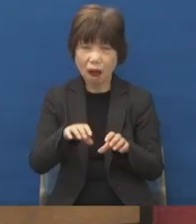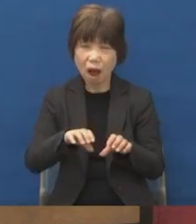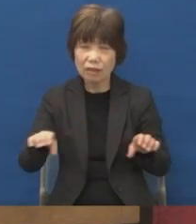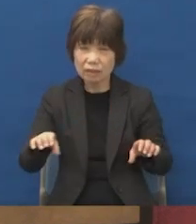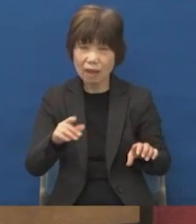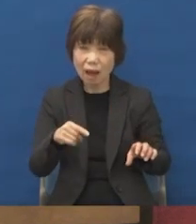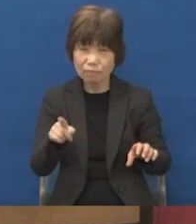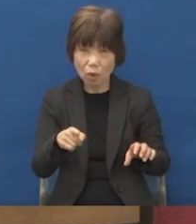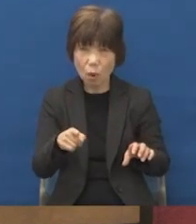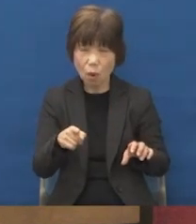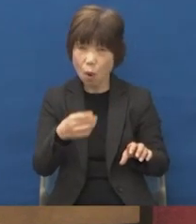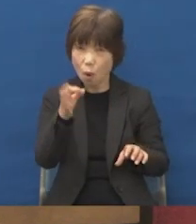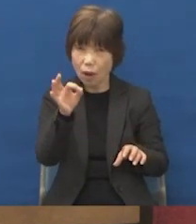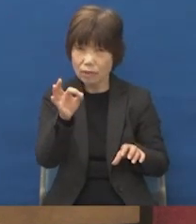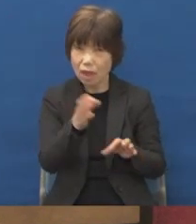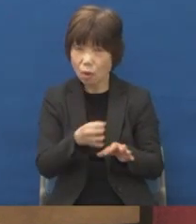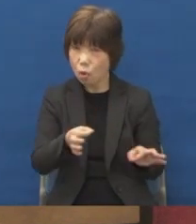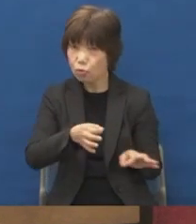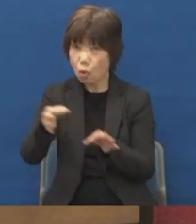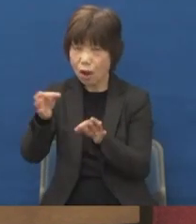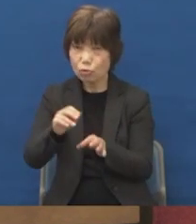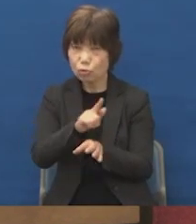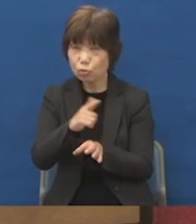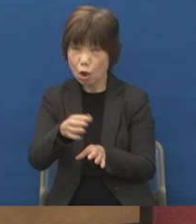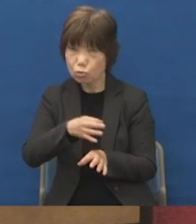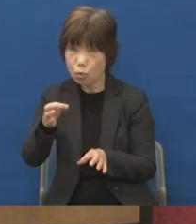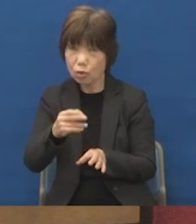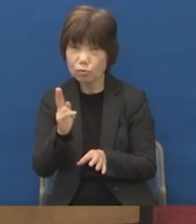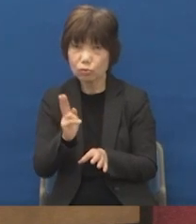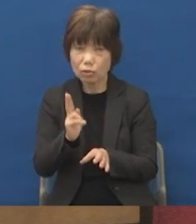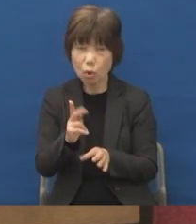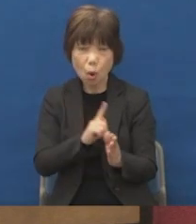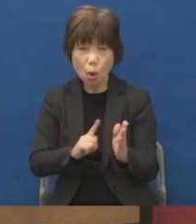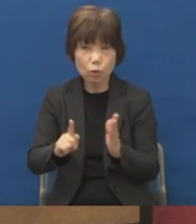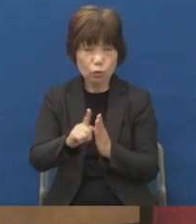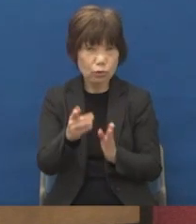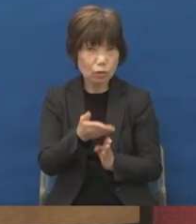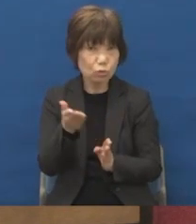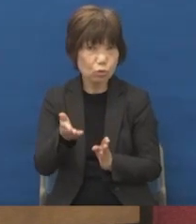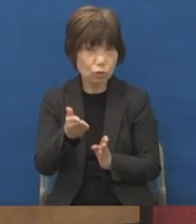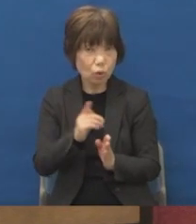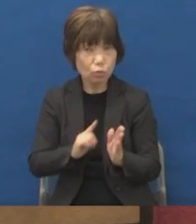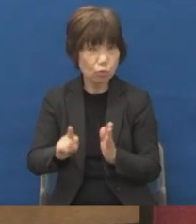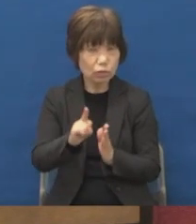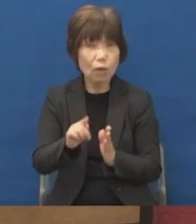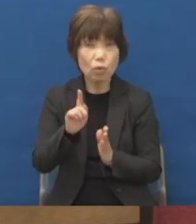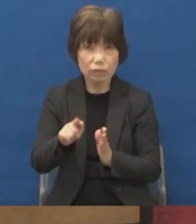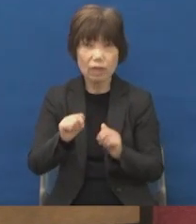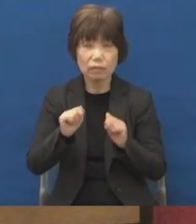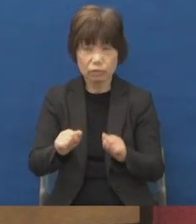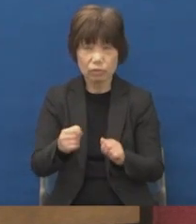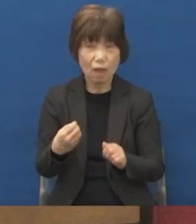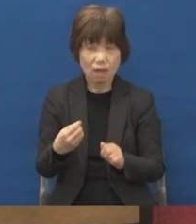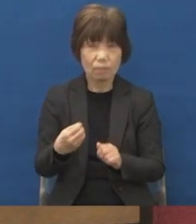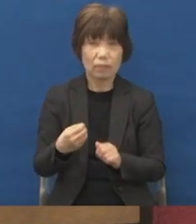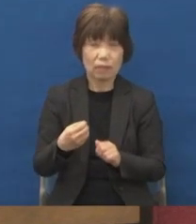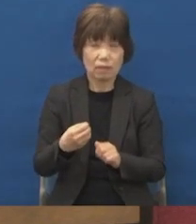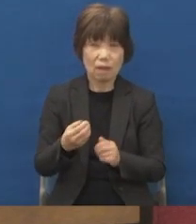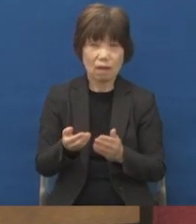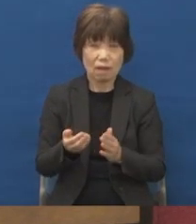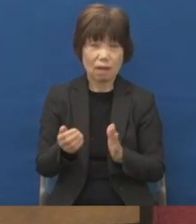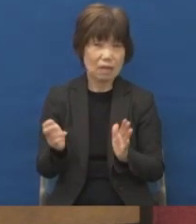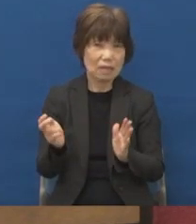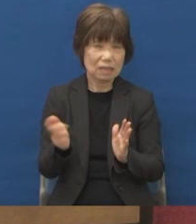額するなど、より優先度を考慮しながら、令和14年度末までに耐震性に劣る初